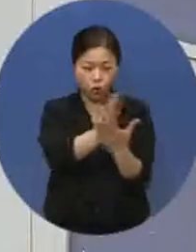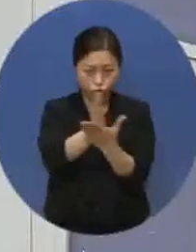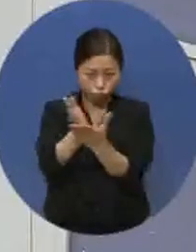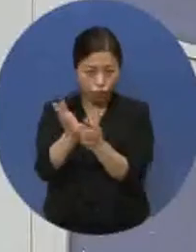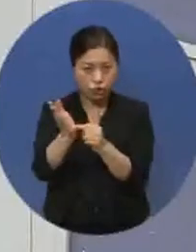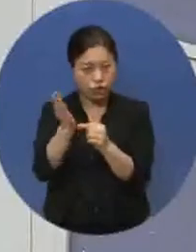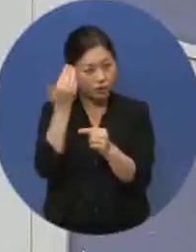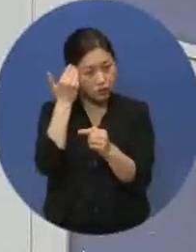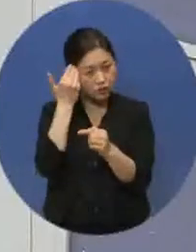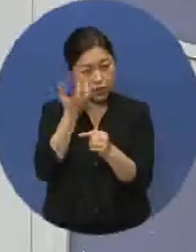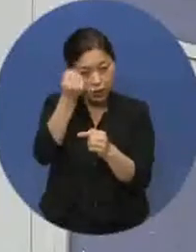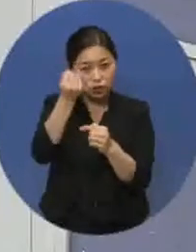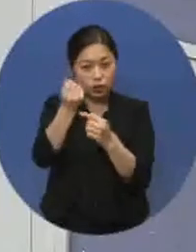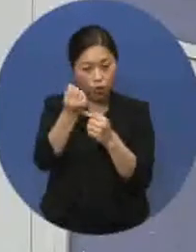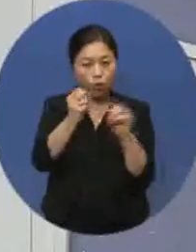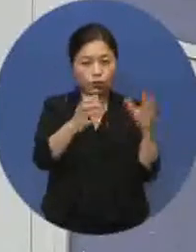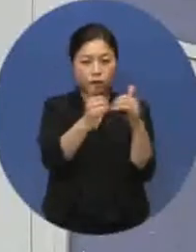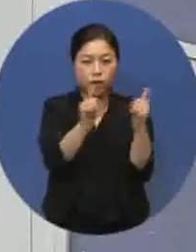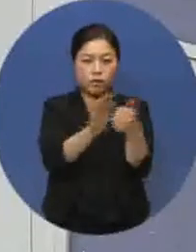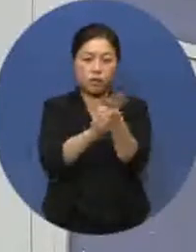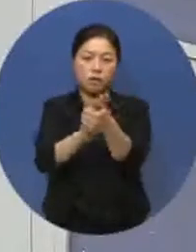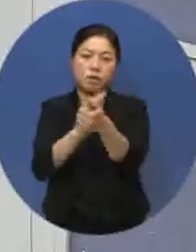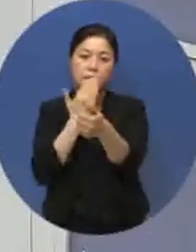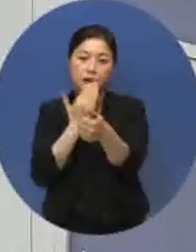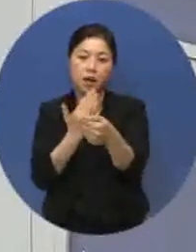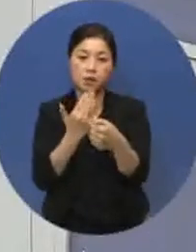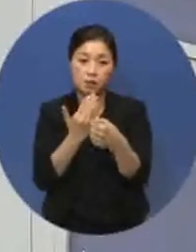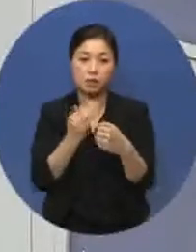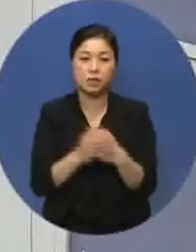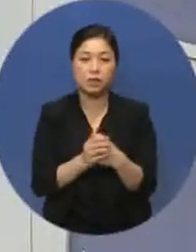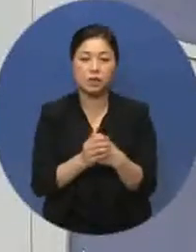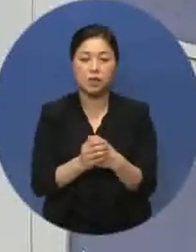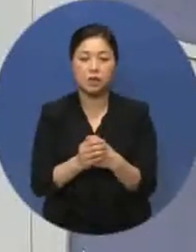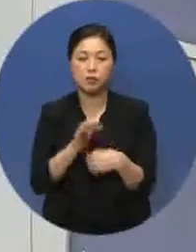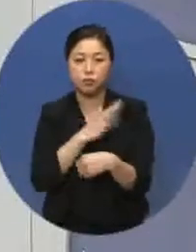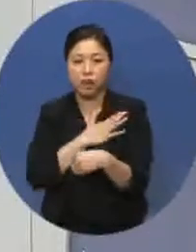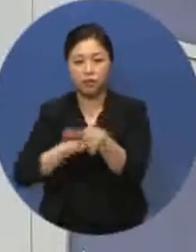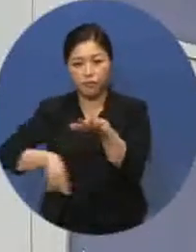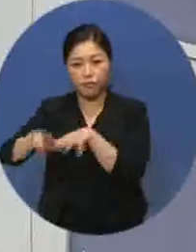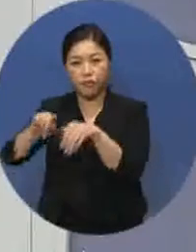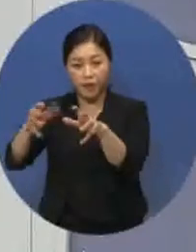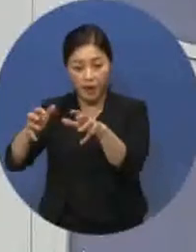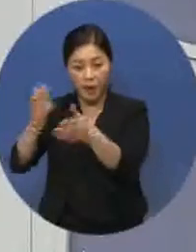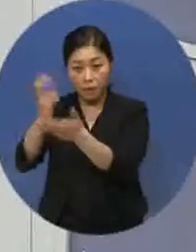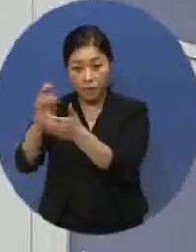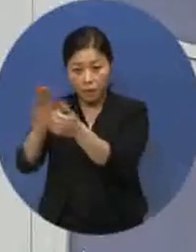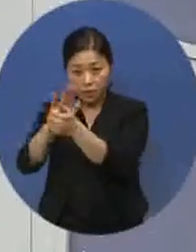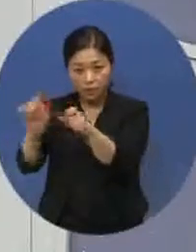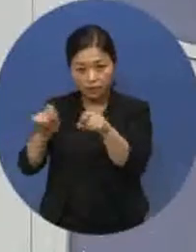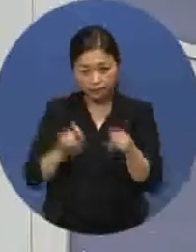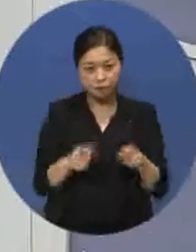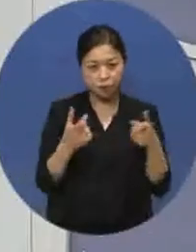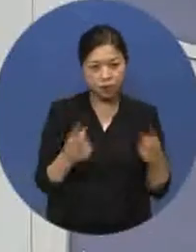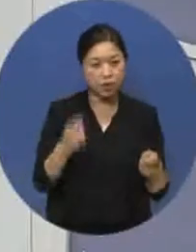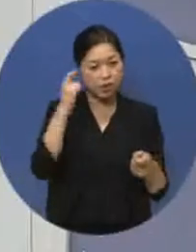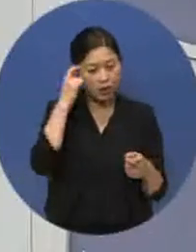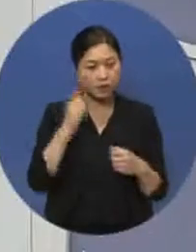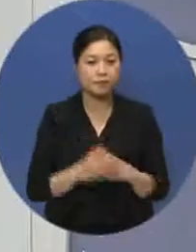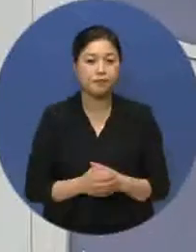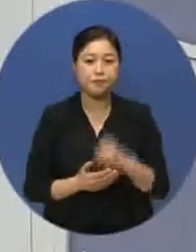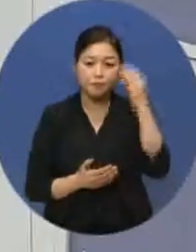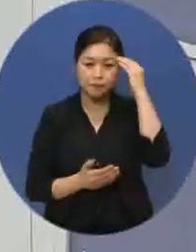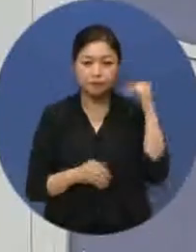전문성을 가지고 국민에게 서비스를 제공하는 이게 선진국의 어떤 법률 서비스 시스템을 생각합니다. 저는 아직도 우리